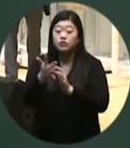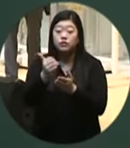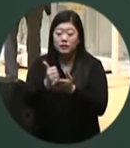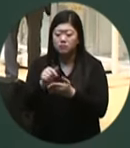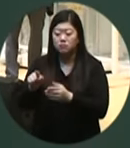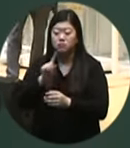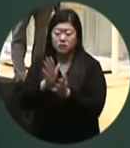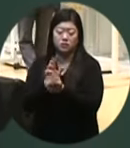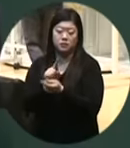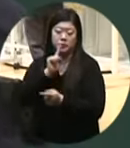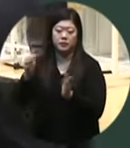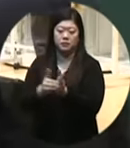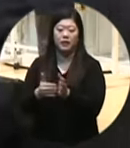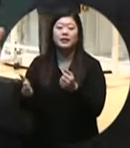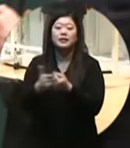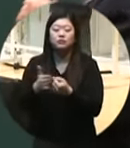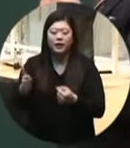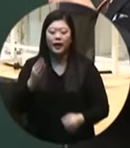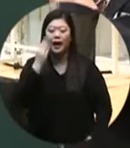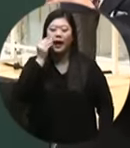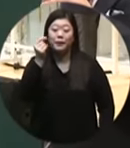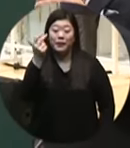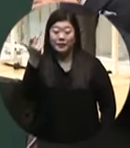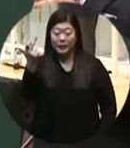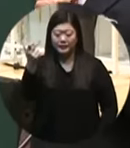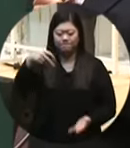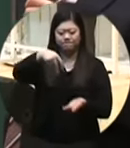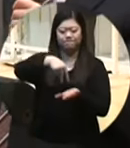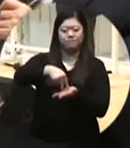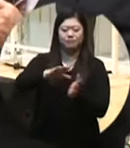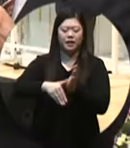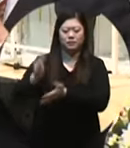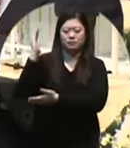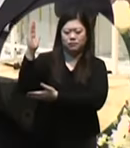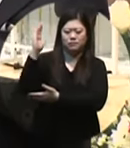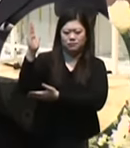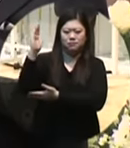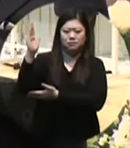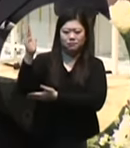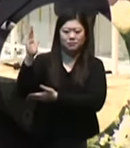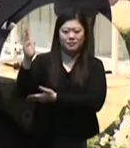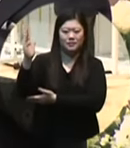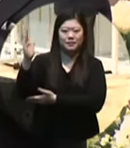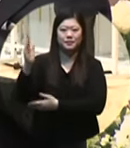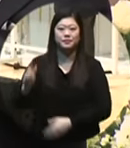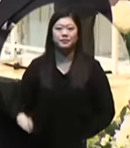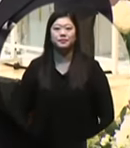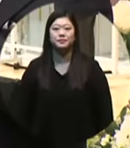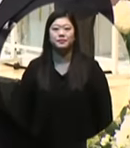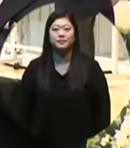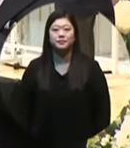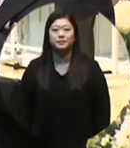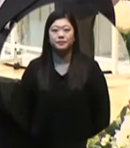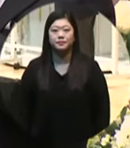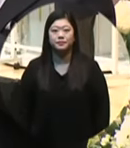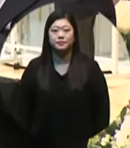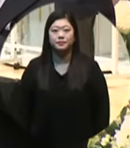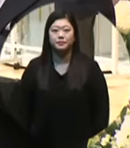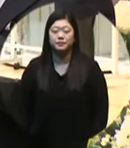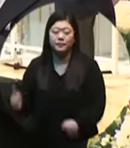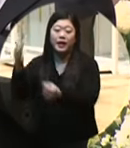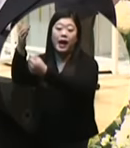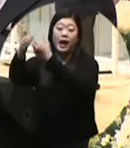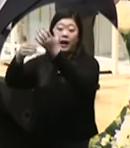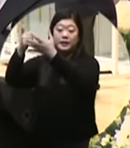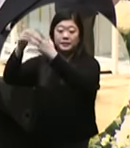그래서 감람산에 부르셔서 얘기하셨습니다. He pulled the disciples together in the Mount of Olives and spoke in Acts 1. 하나님의 나라.